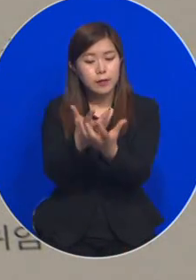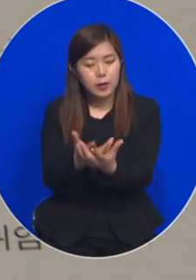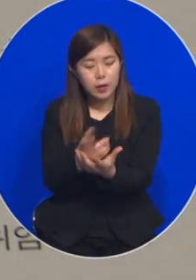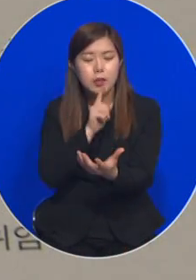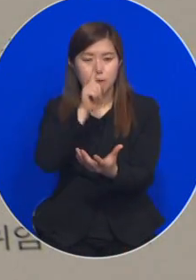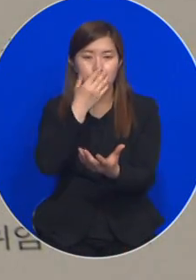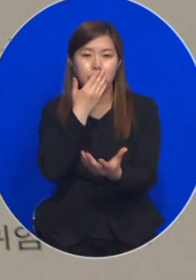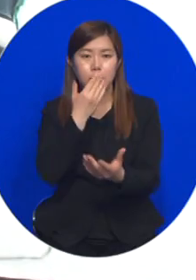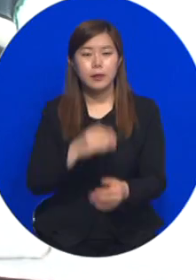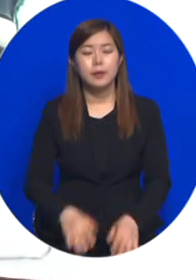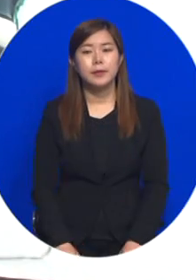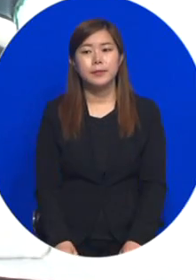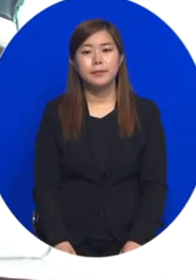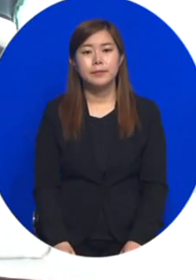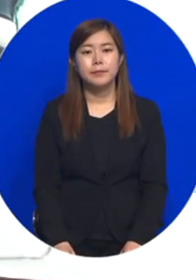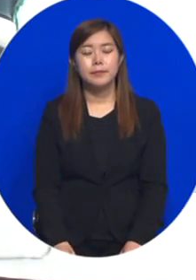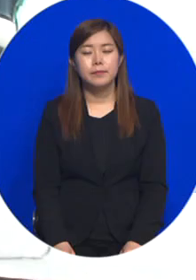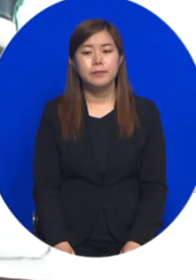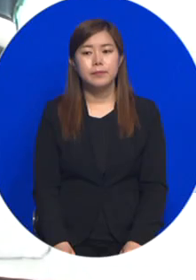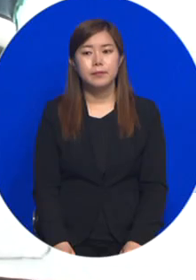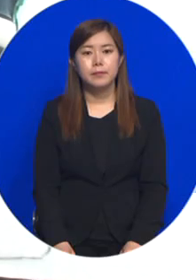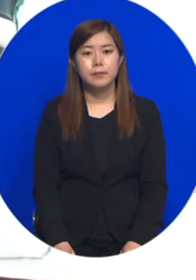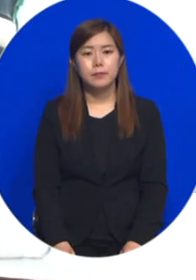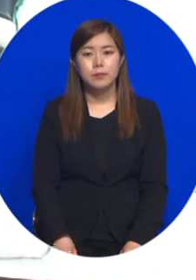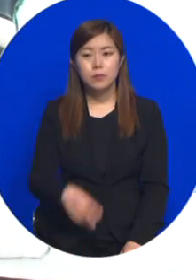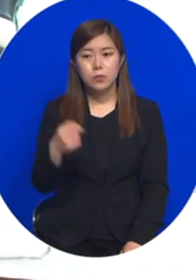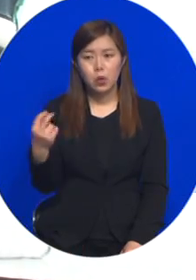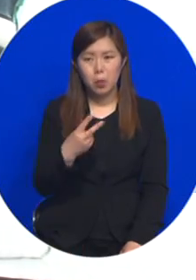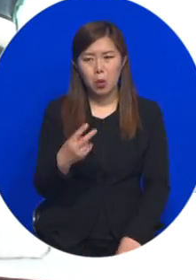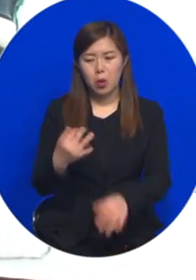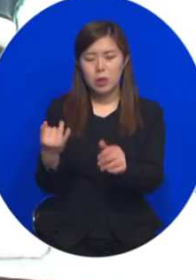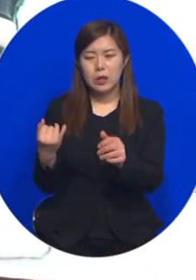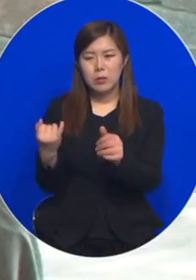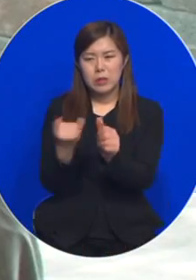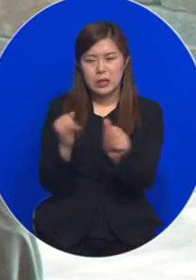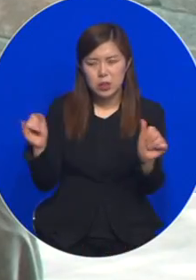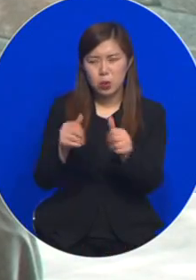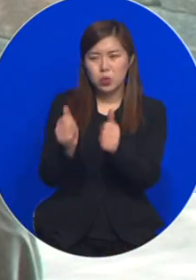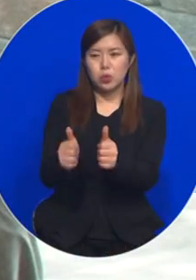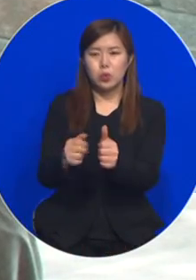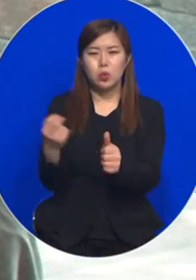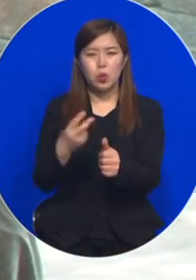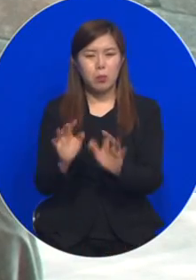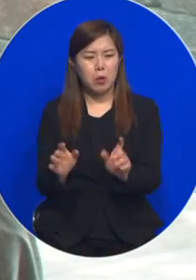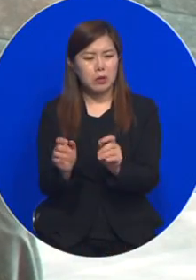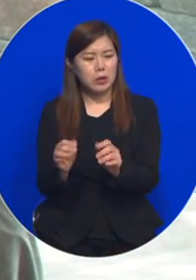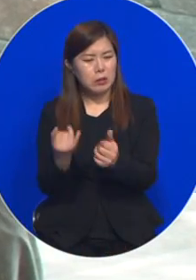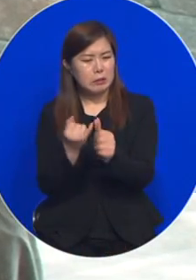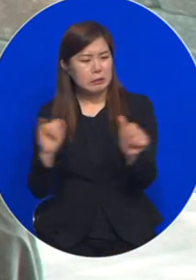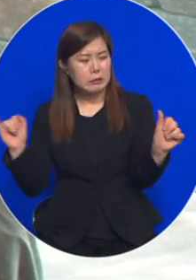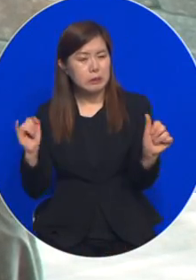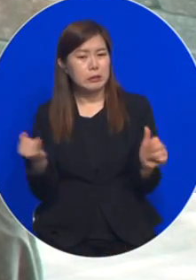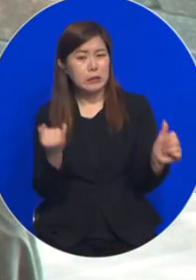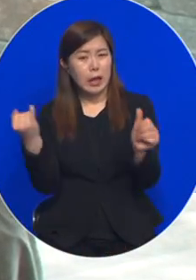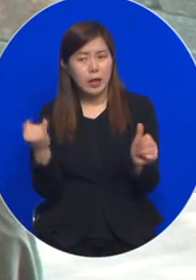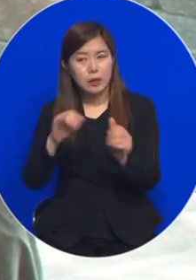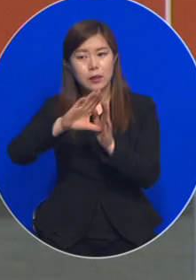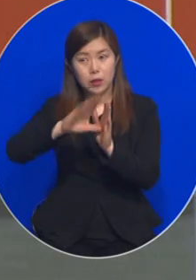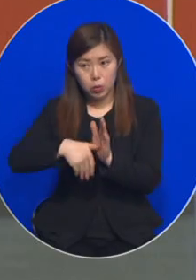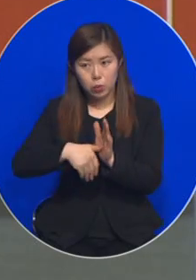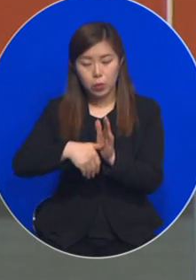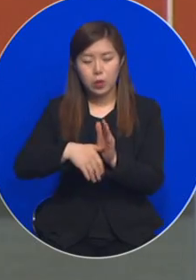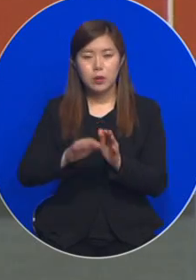신청하면 됩니다 또 지난달 30일까지 이혼소송이 색이 됐거나 장기 별과 등 사실상 이훈 상태였 5